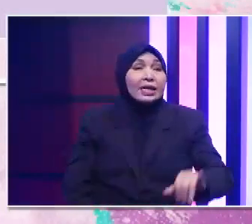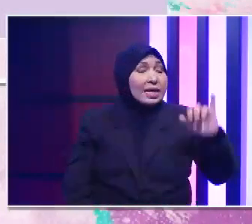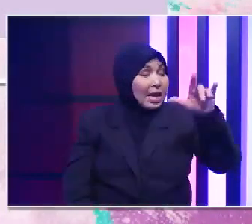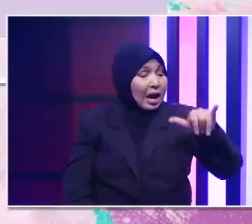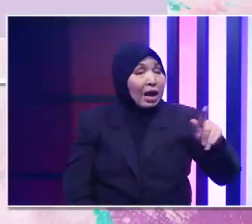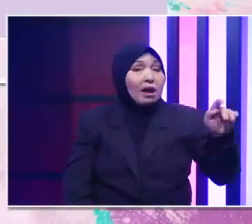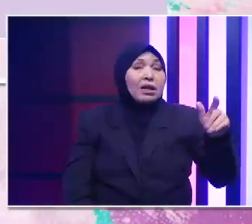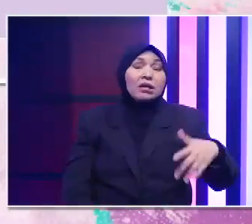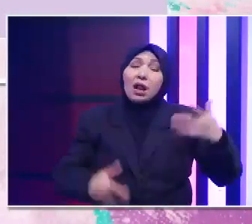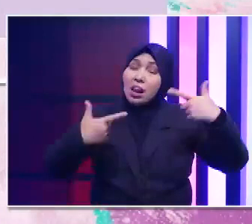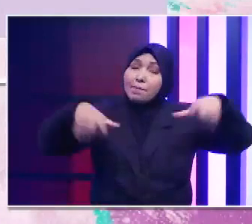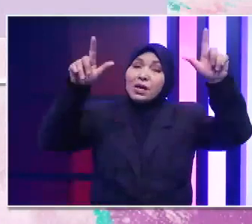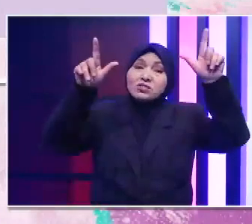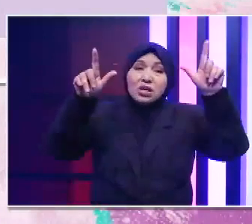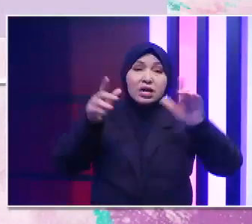dilepas